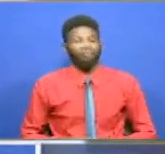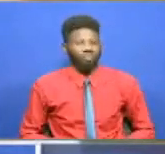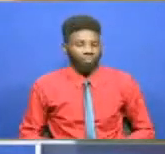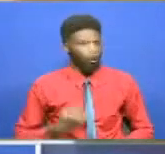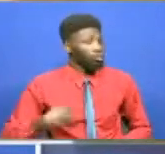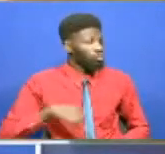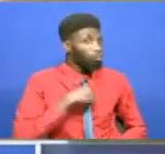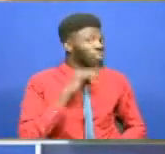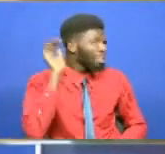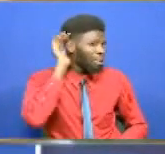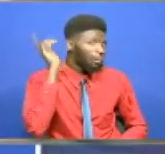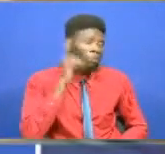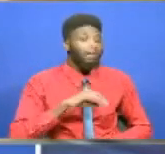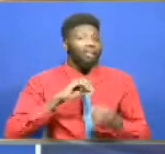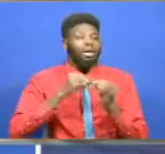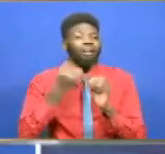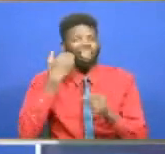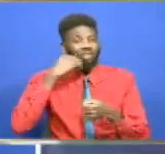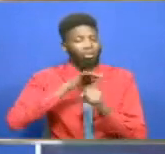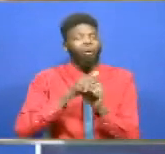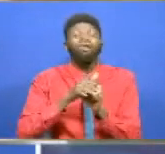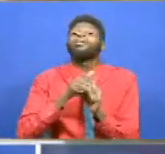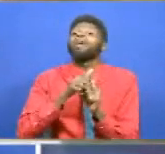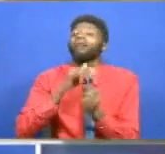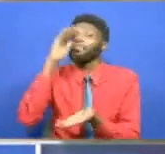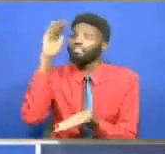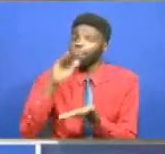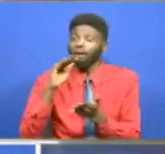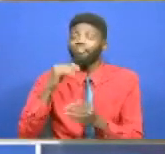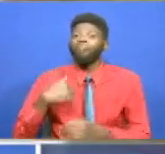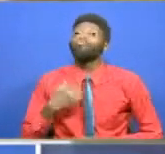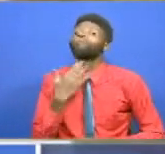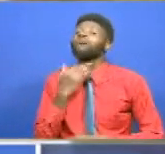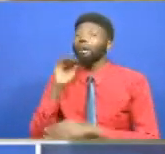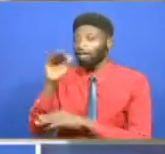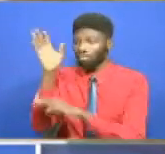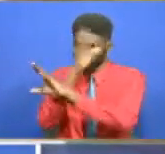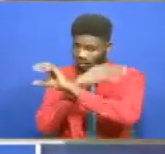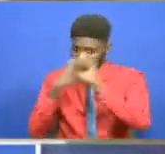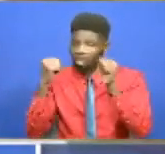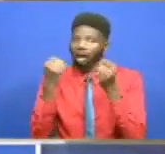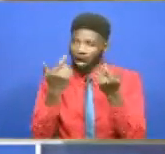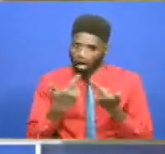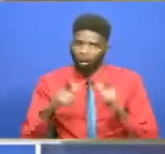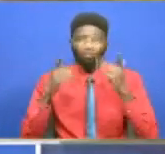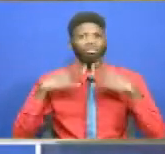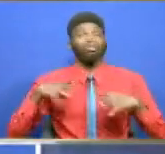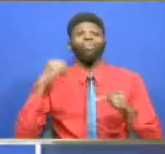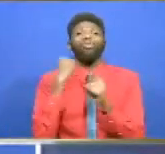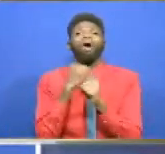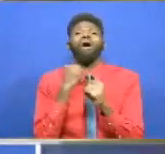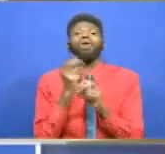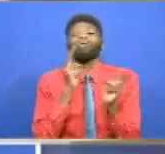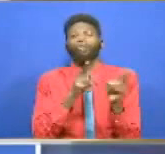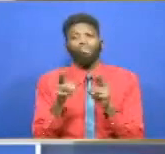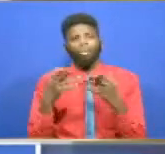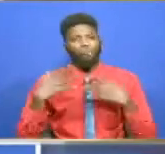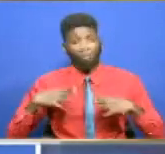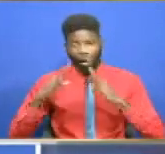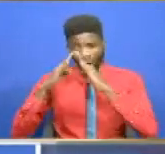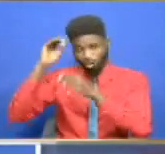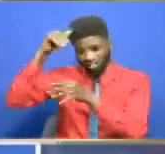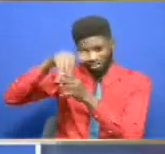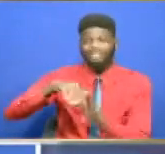Kwa hivyo nataka kuambia hata rais afungulie wananchi wafanye kazi zao. Kwa sababu watu wanakufa kwa manyumba.